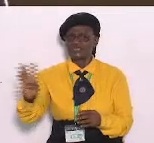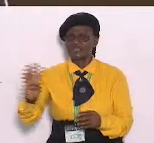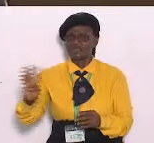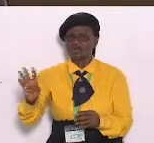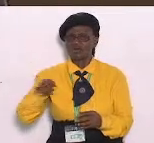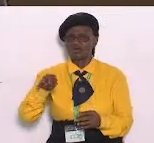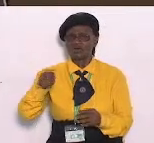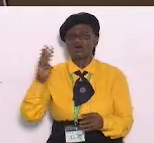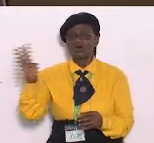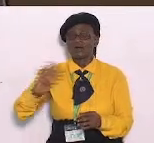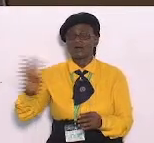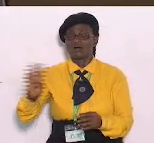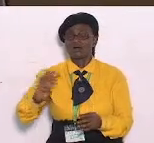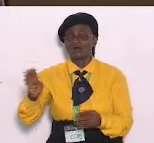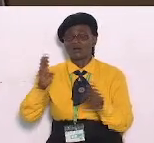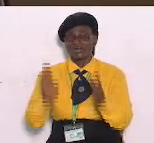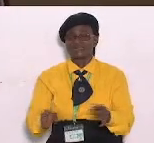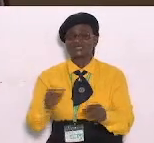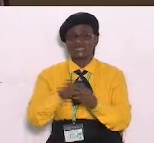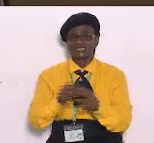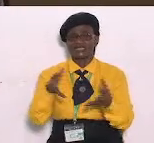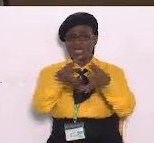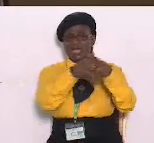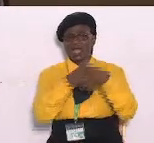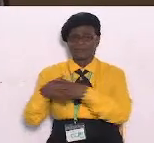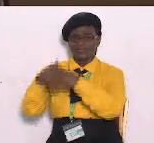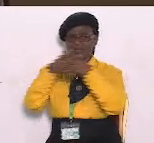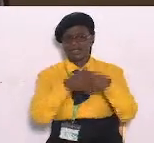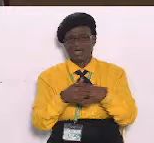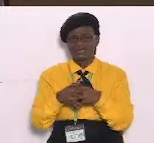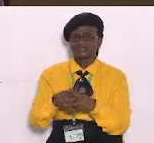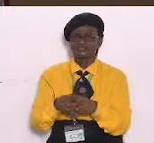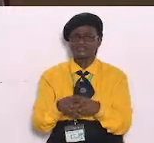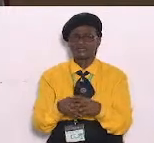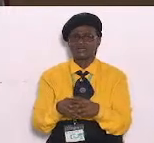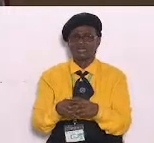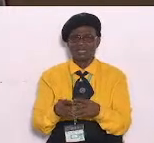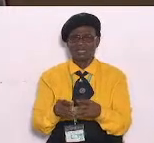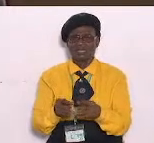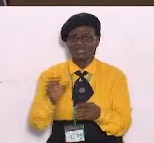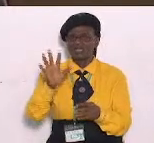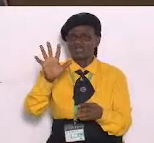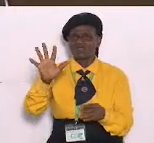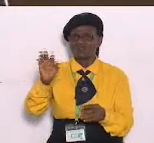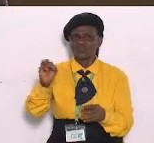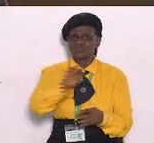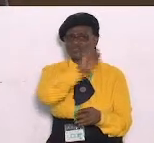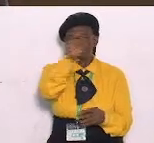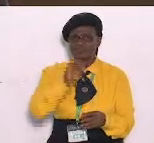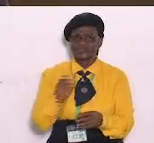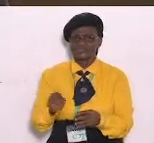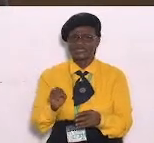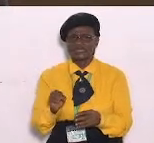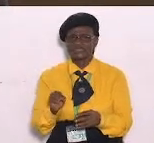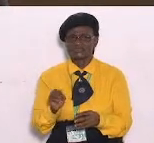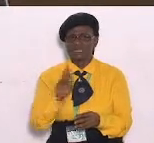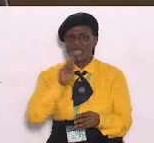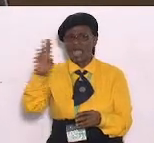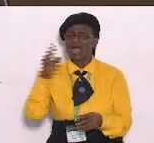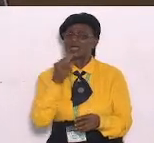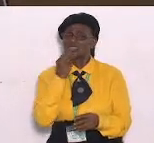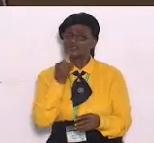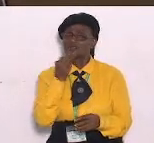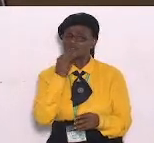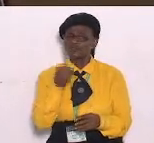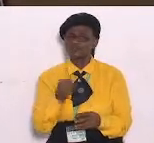ensemble rassem tous les milliardaires en Amérique 50%